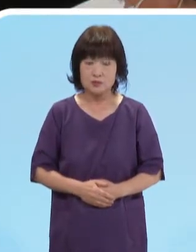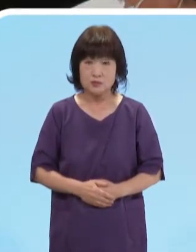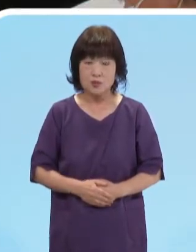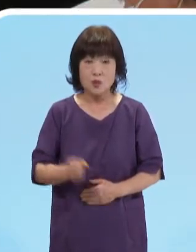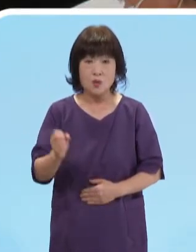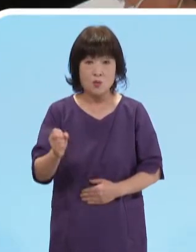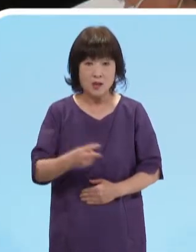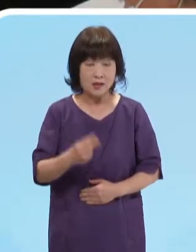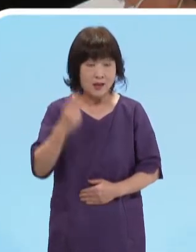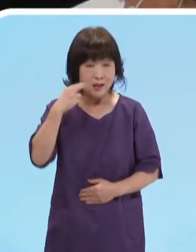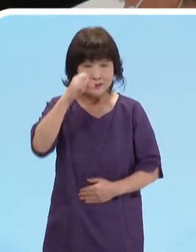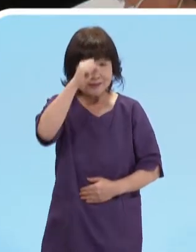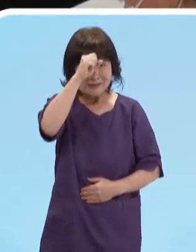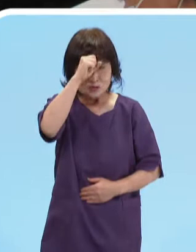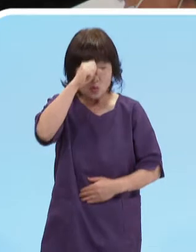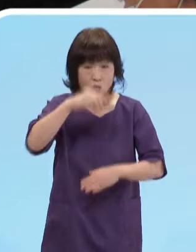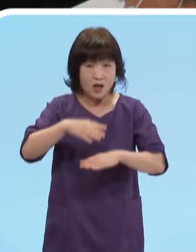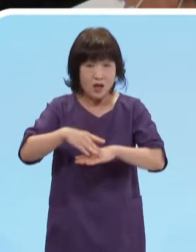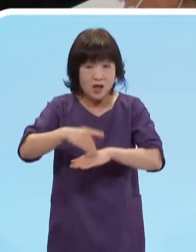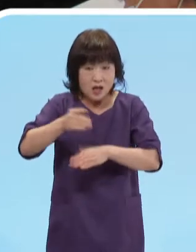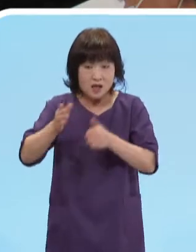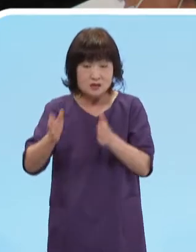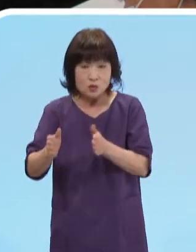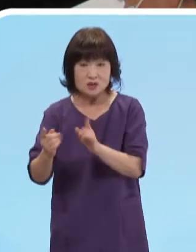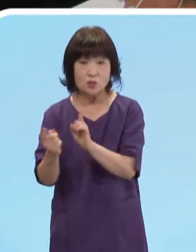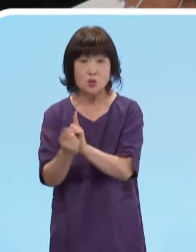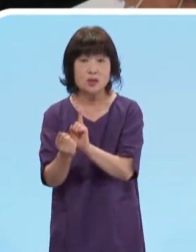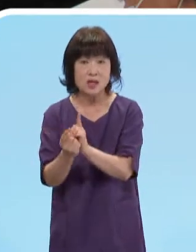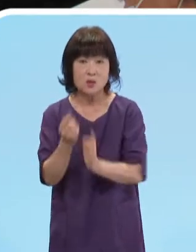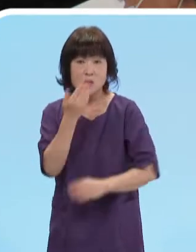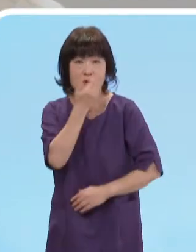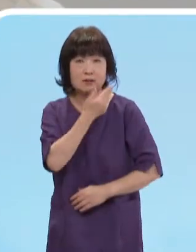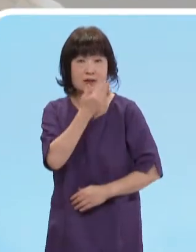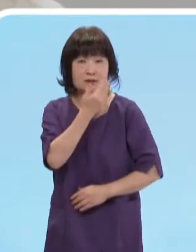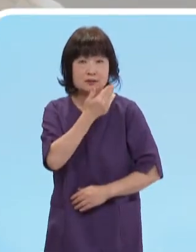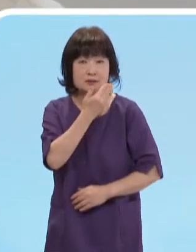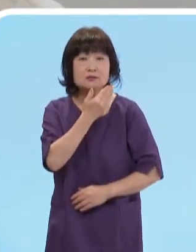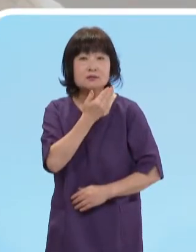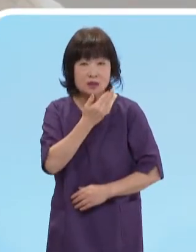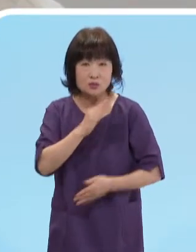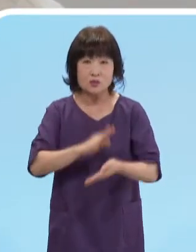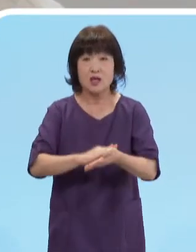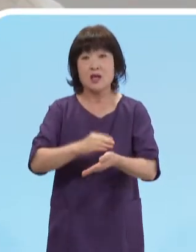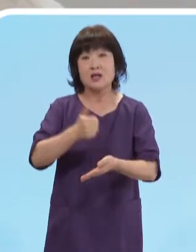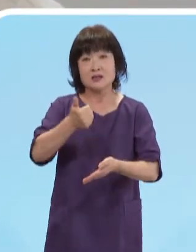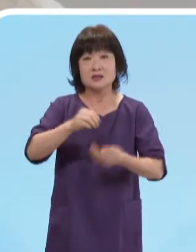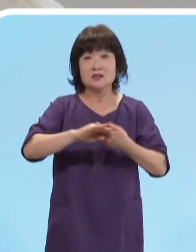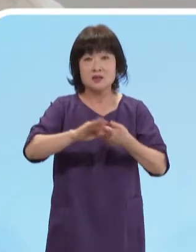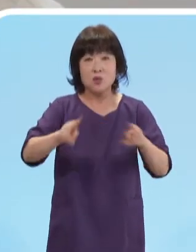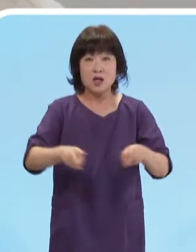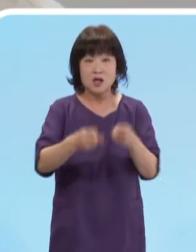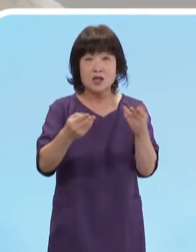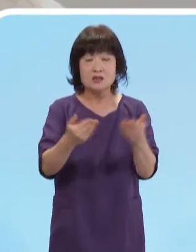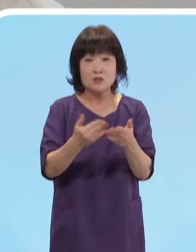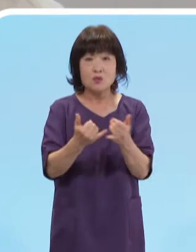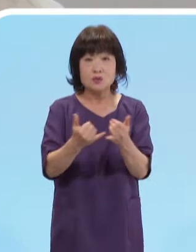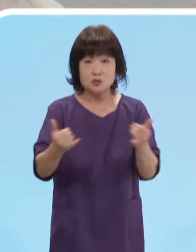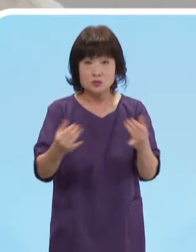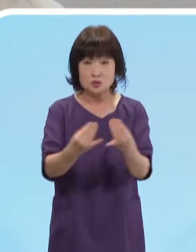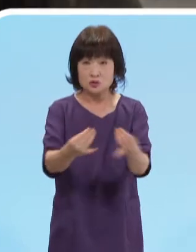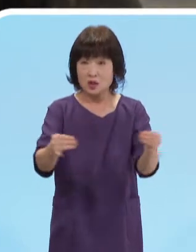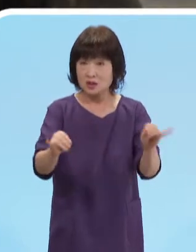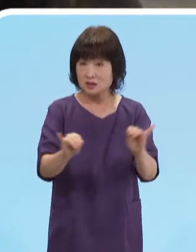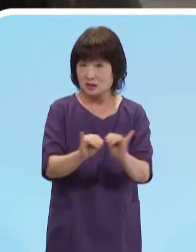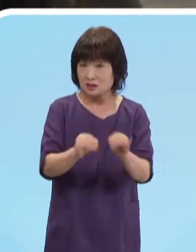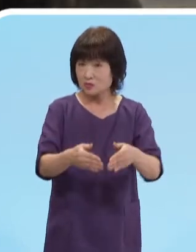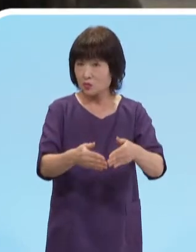さらに認知症は初期の対応が非常に重要と言われているため、医師をはじめとする専門職で認知